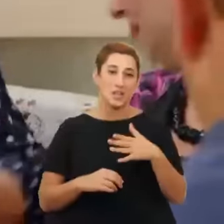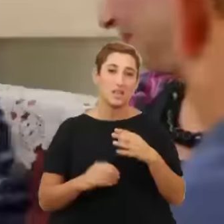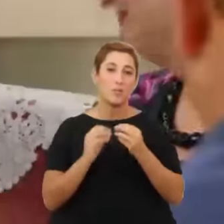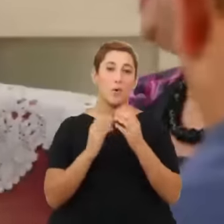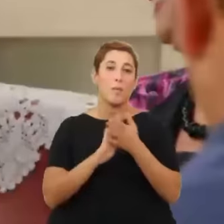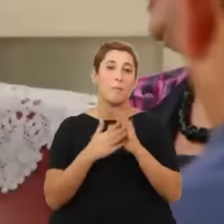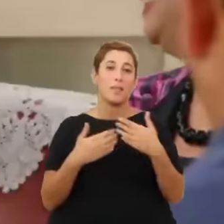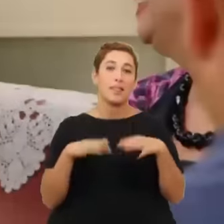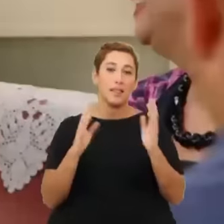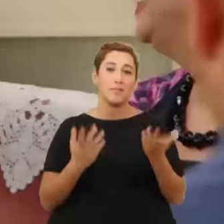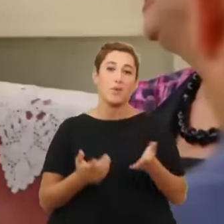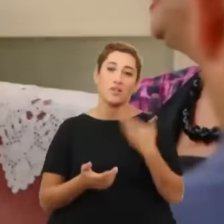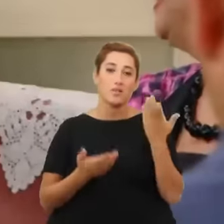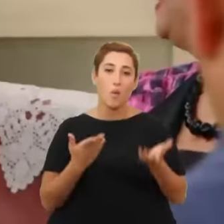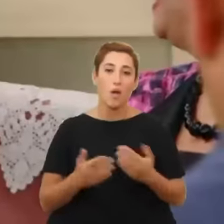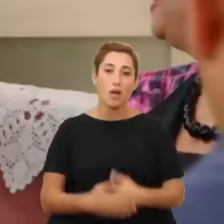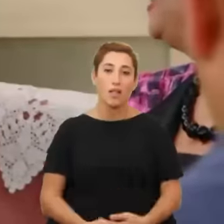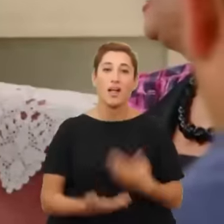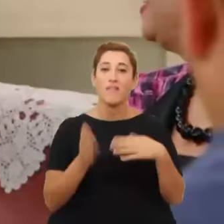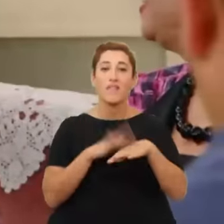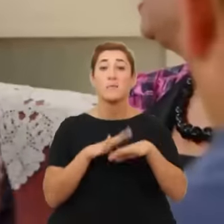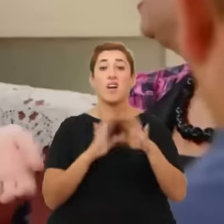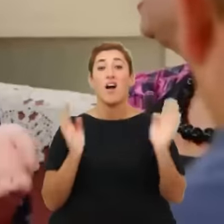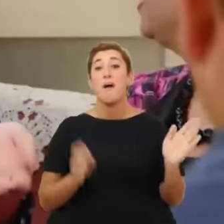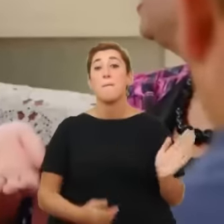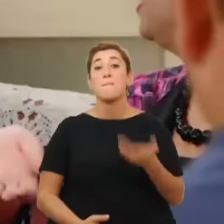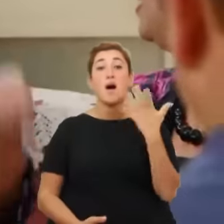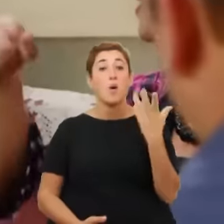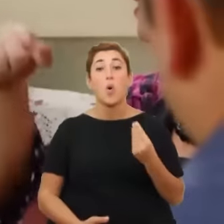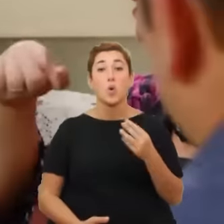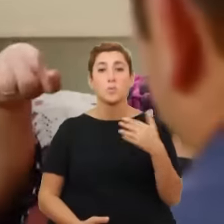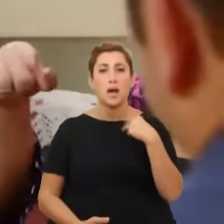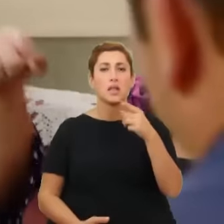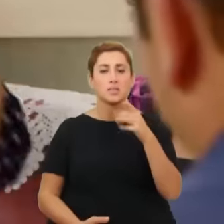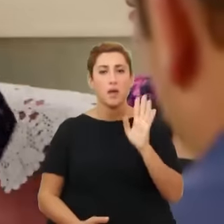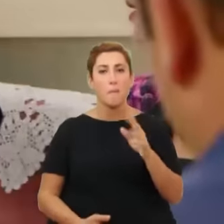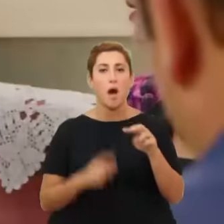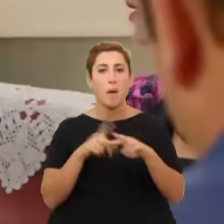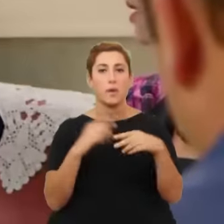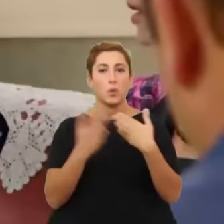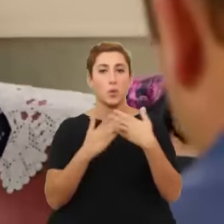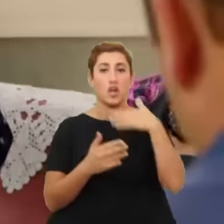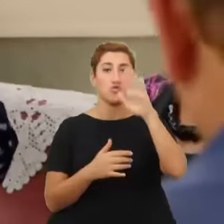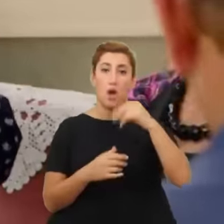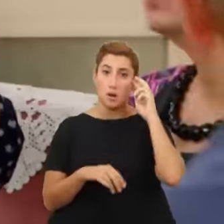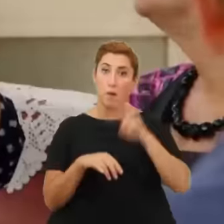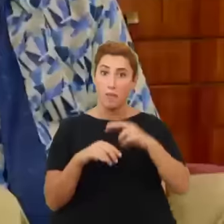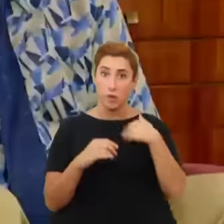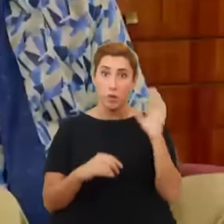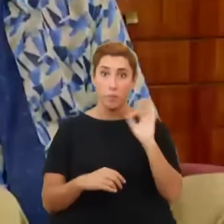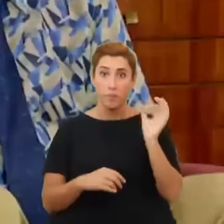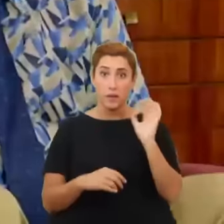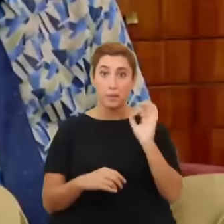derdi bitmiyor. İşte böyle. Ne yapacaksın? Aman olsun. Ben sizi ama bak Ahmet'in düğününe çağırdım hatırlıyorum